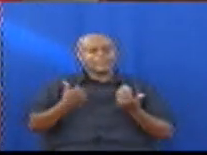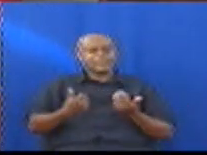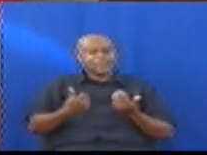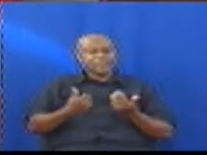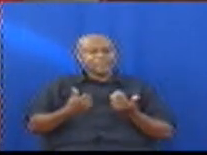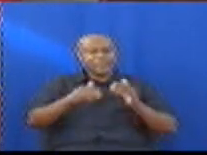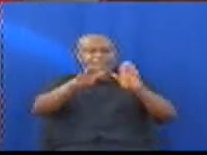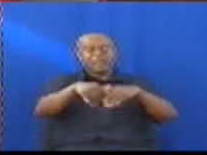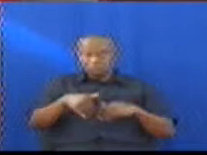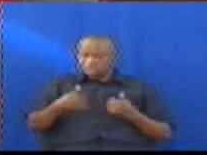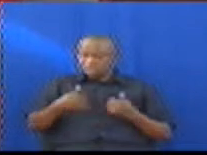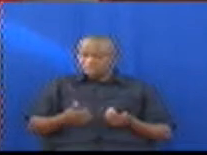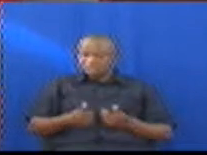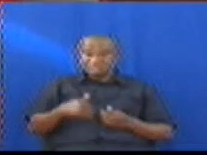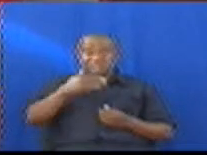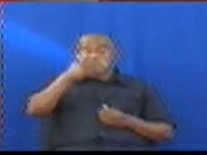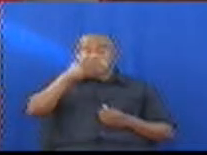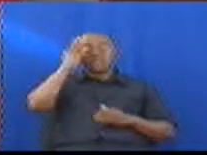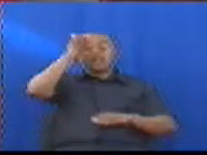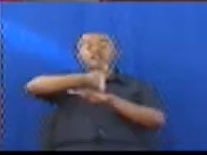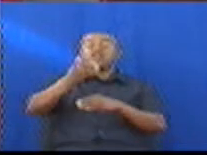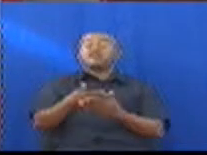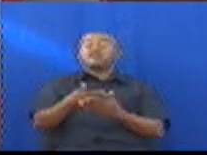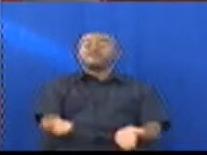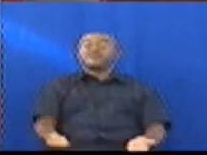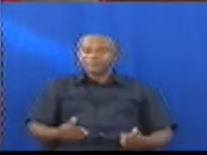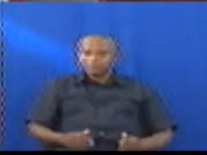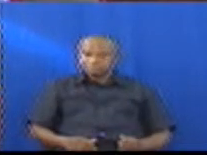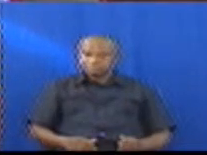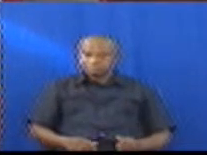iyachukue iyapeleke kwa mamlaka nyingine?